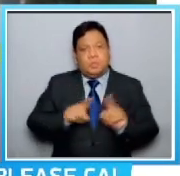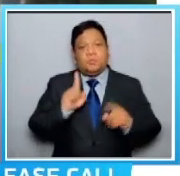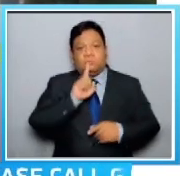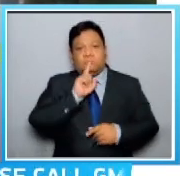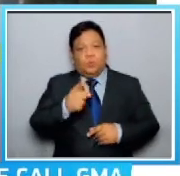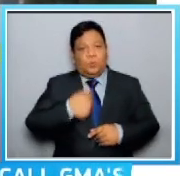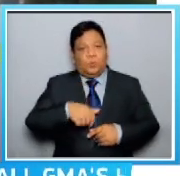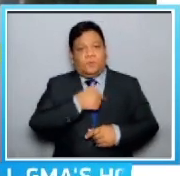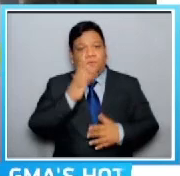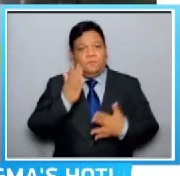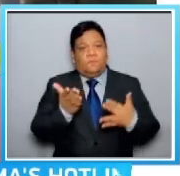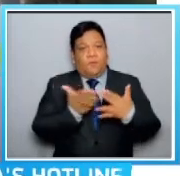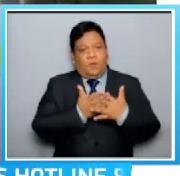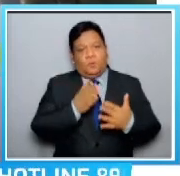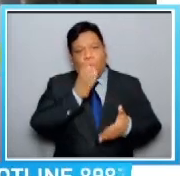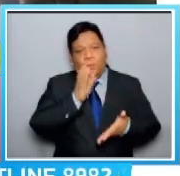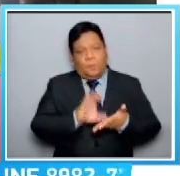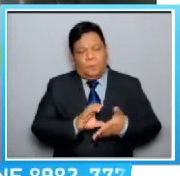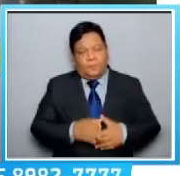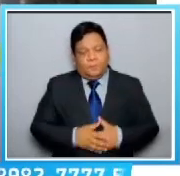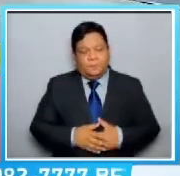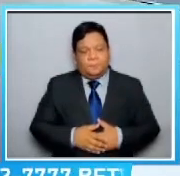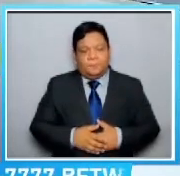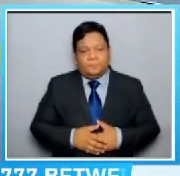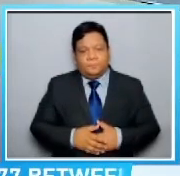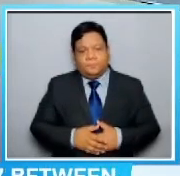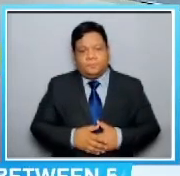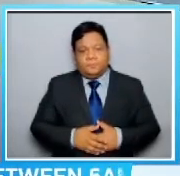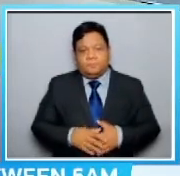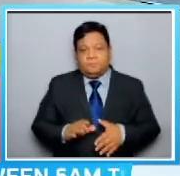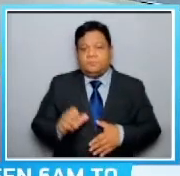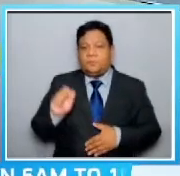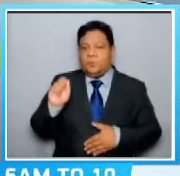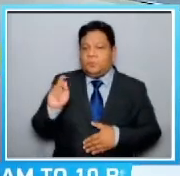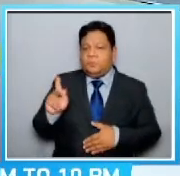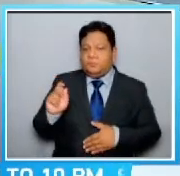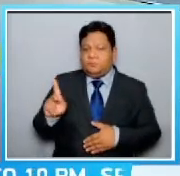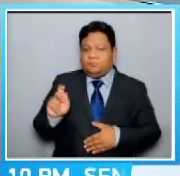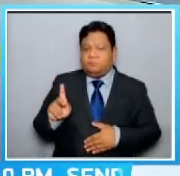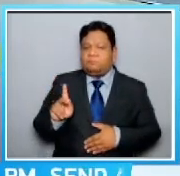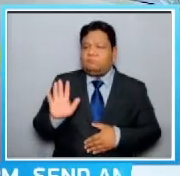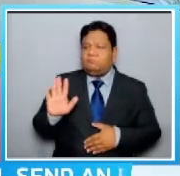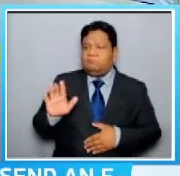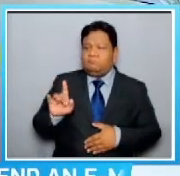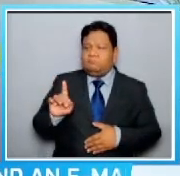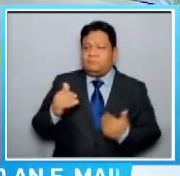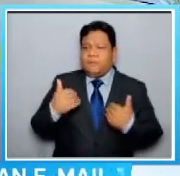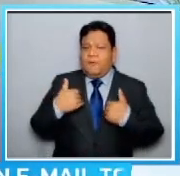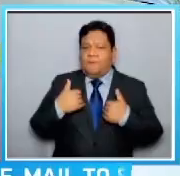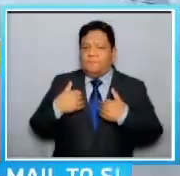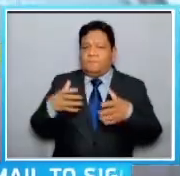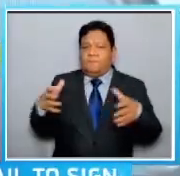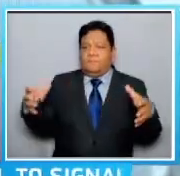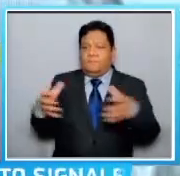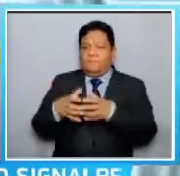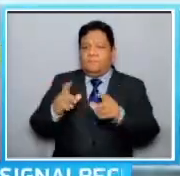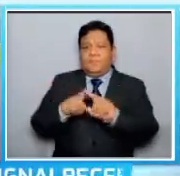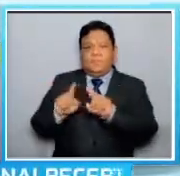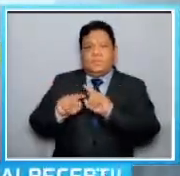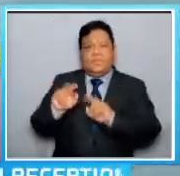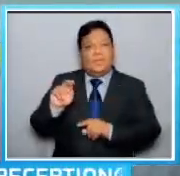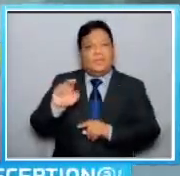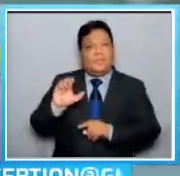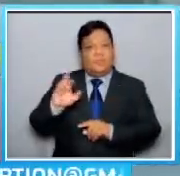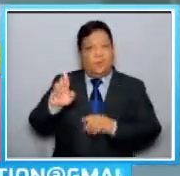magpa-file ng aming comment. Alright. Nauna na ho kasi doon sa joint statement na ginawa po ng Metro Manila Mayor. Sinabi po na hindi